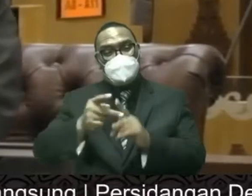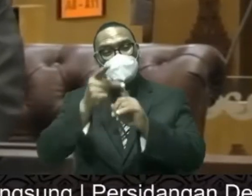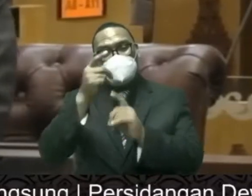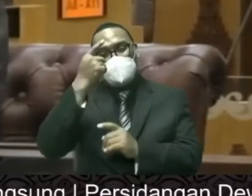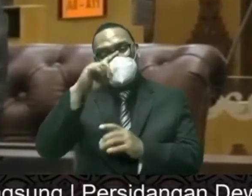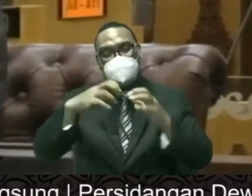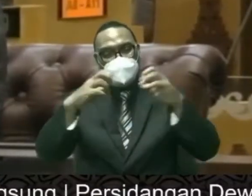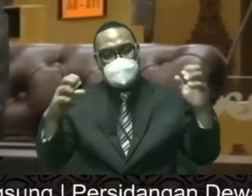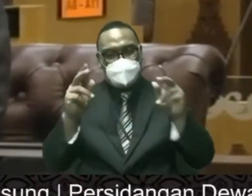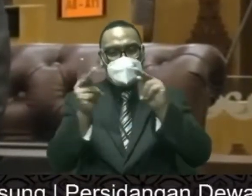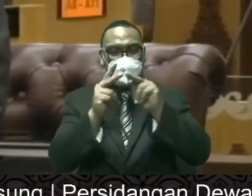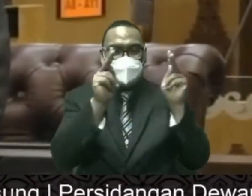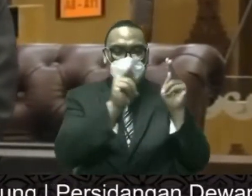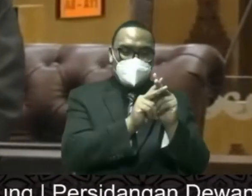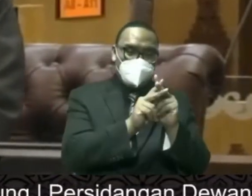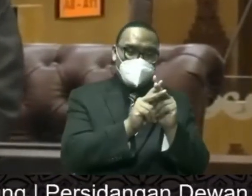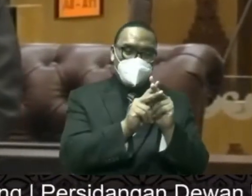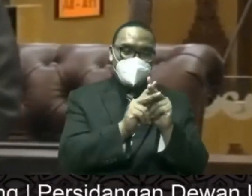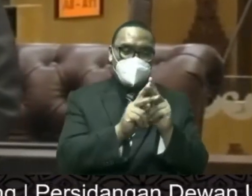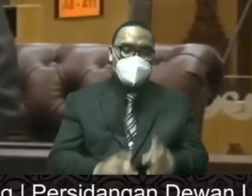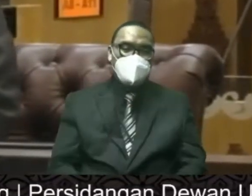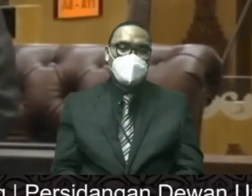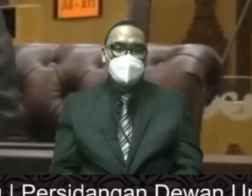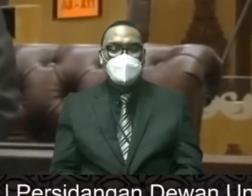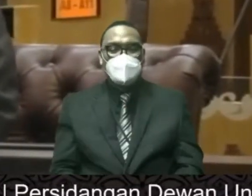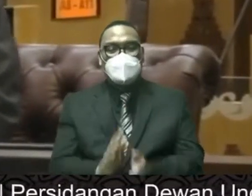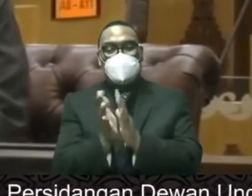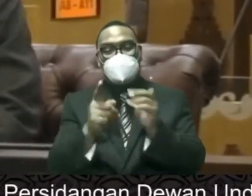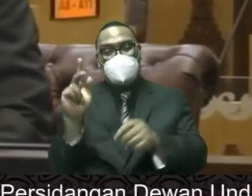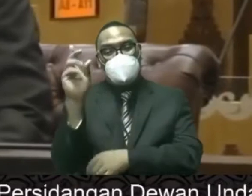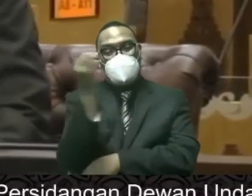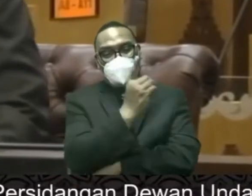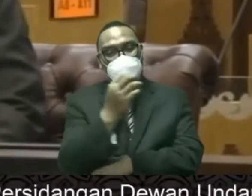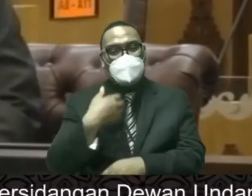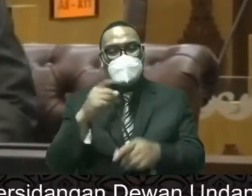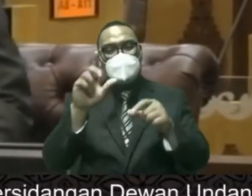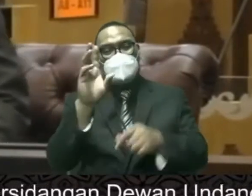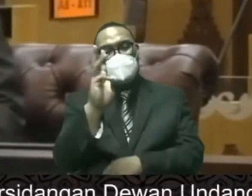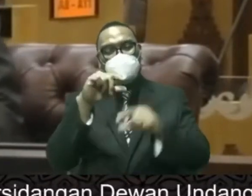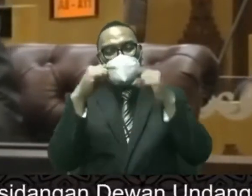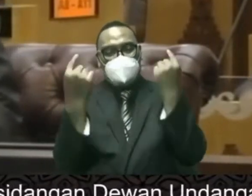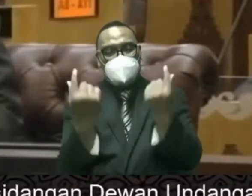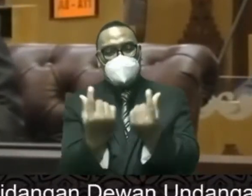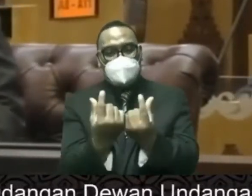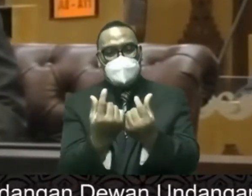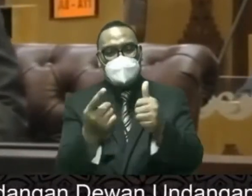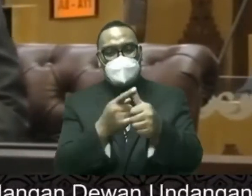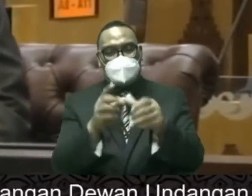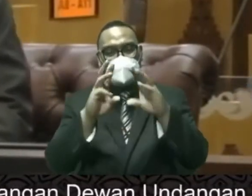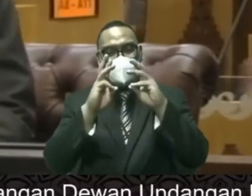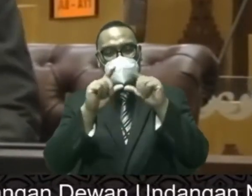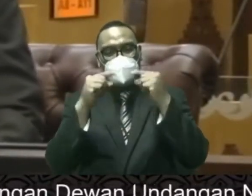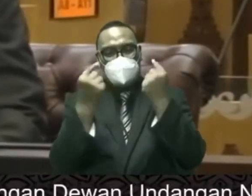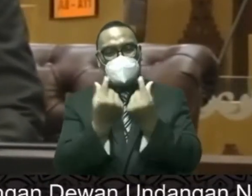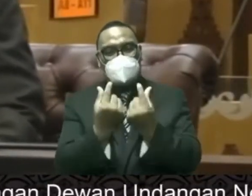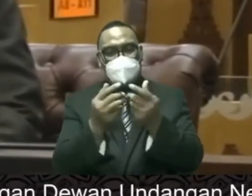pun jadi Dusun nukleus pegang barangnya nada enam kelompok yang pertama kelompok Bukit sering